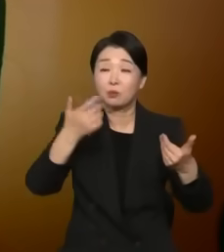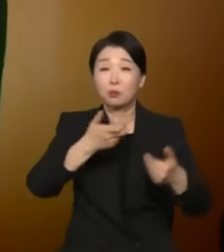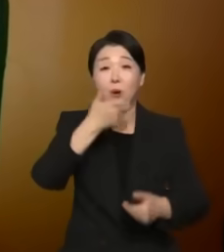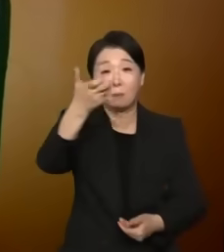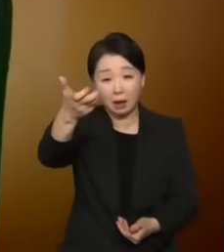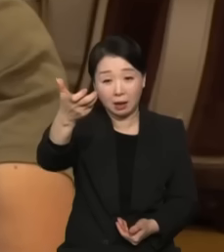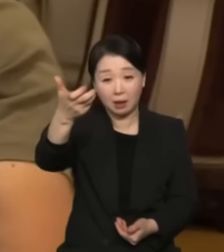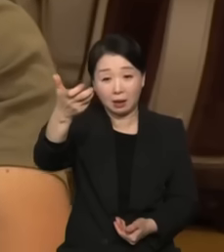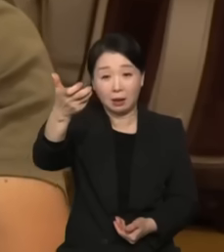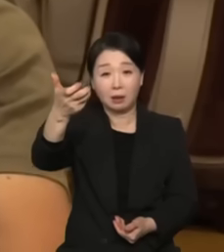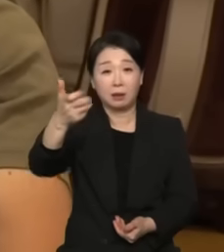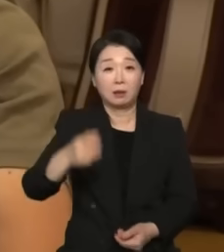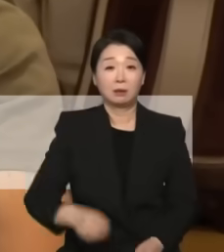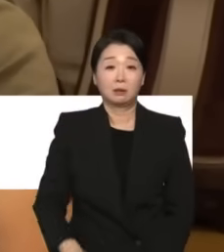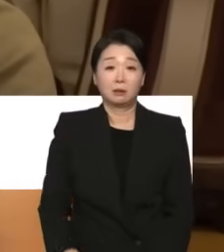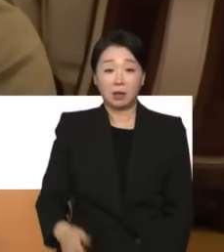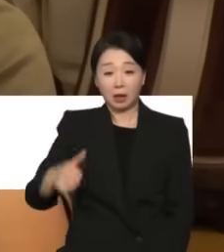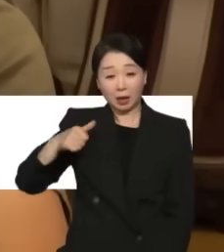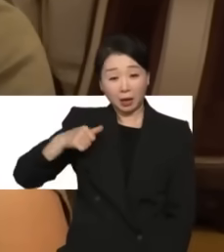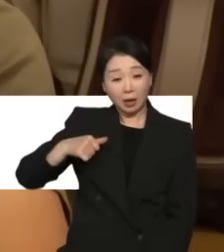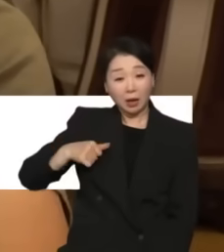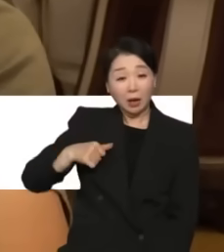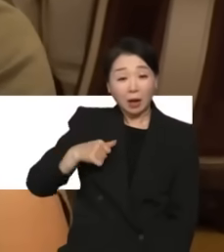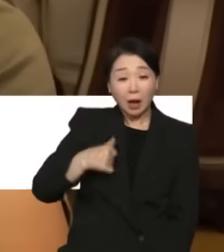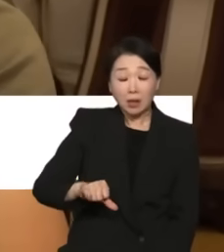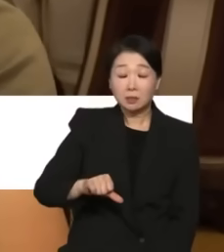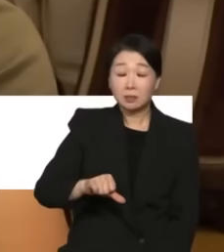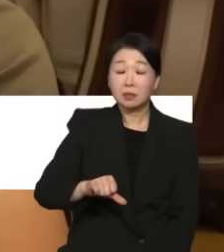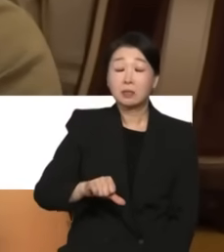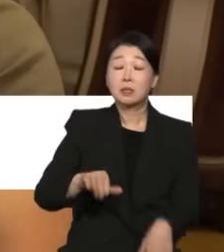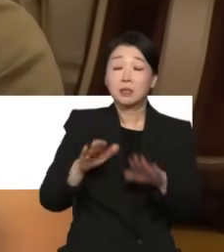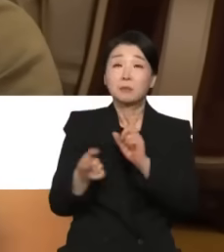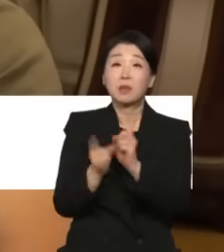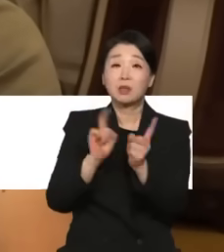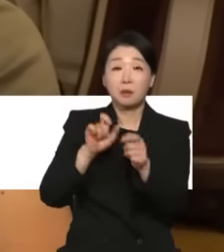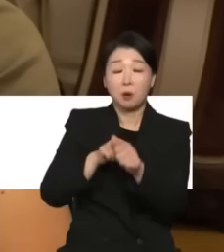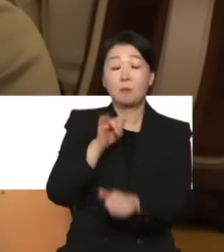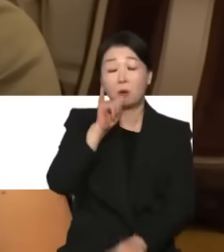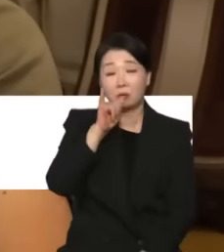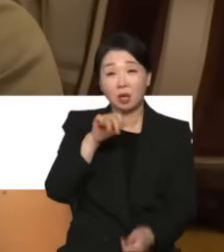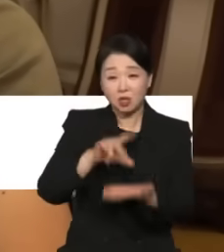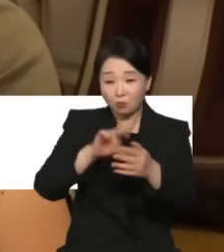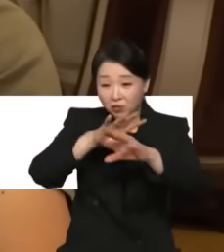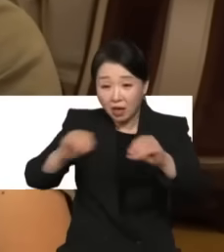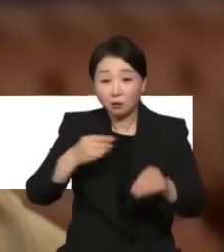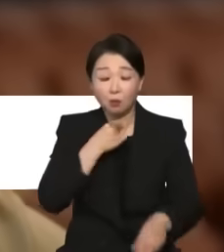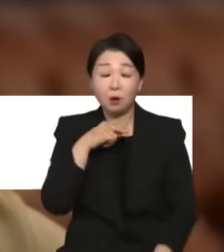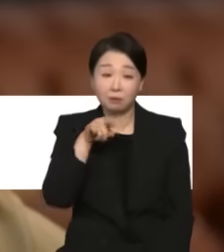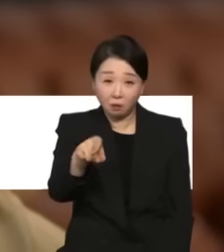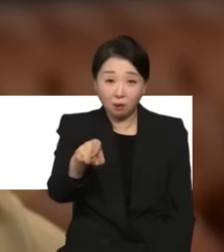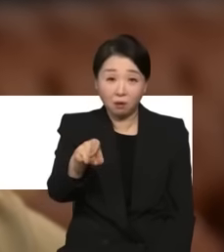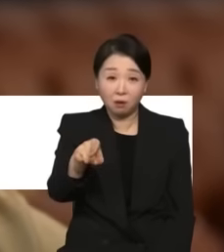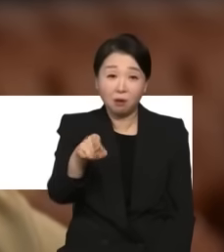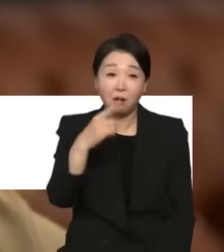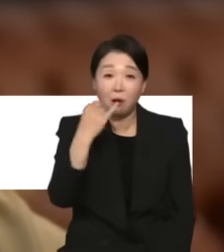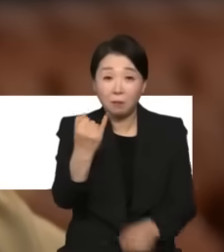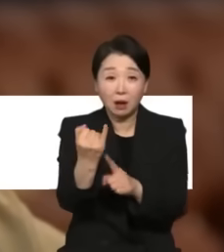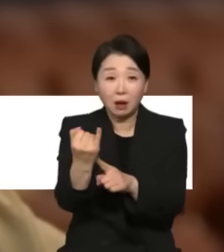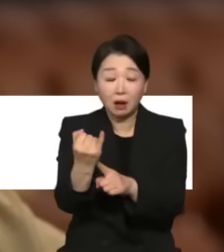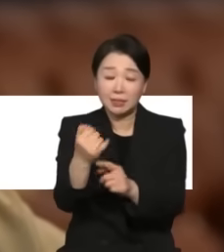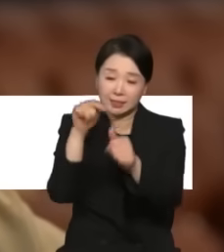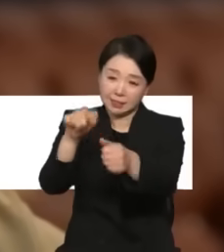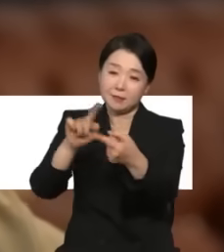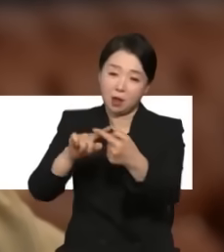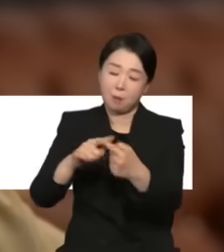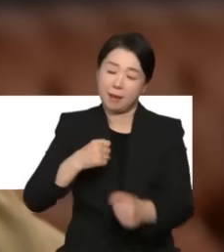뒤. 아들이 지금 대신 벌을 받고 있는 거다. 이 문제를 해결하려면 너는 뭐 내가 시킨 대로